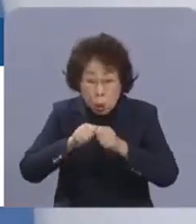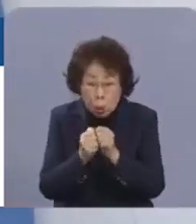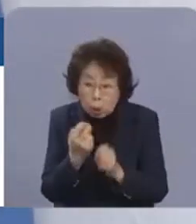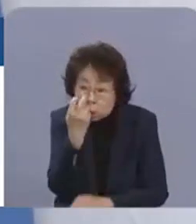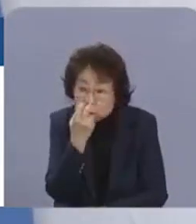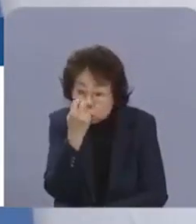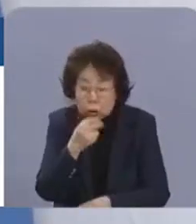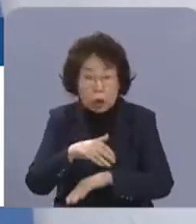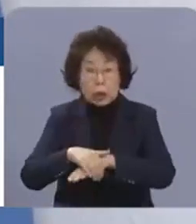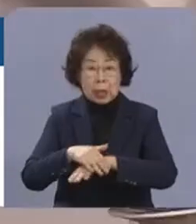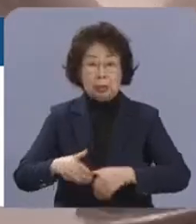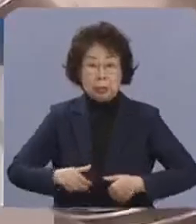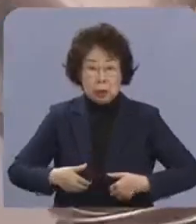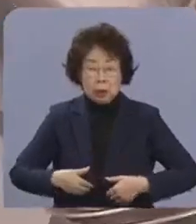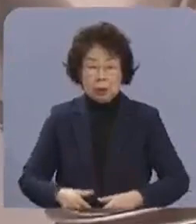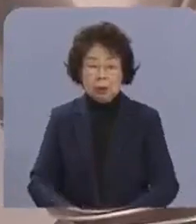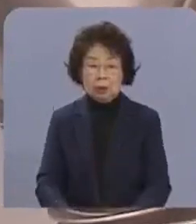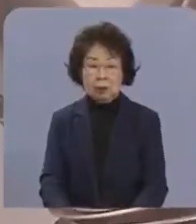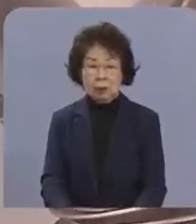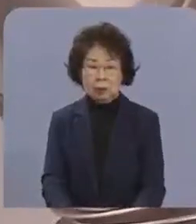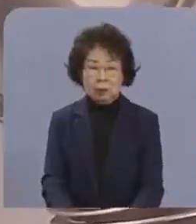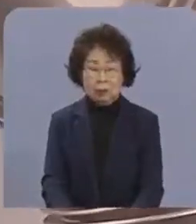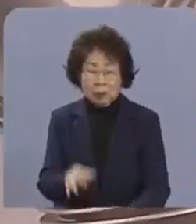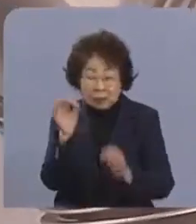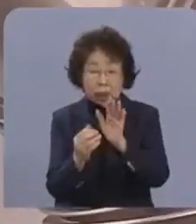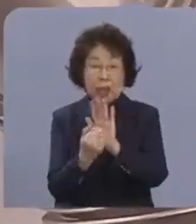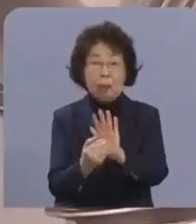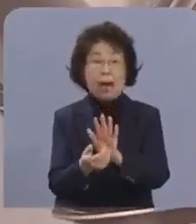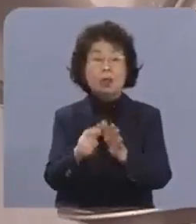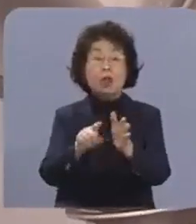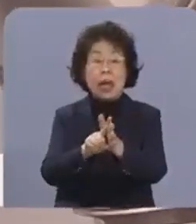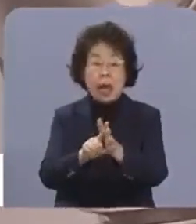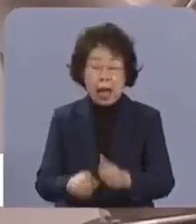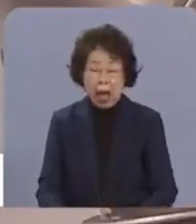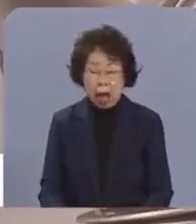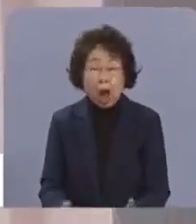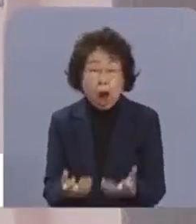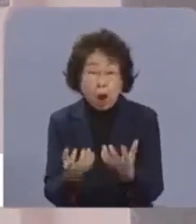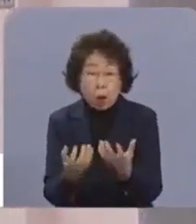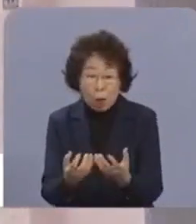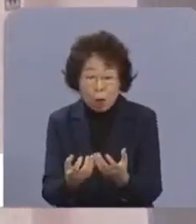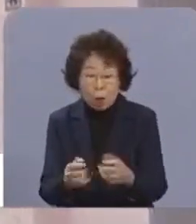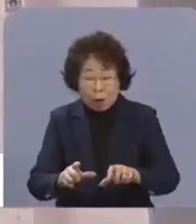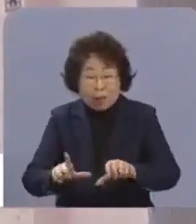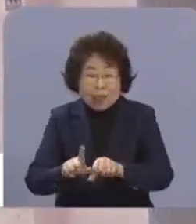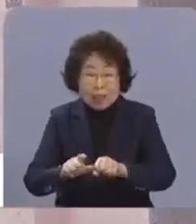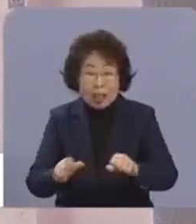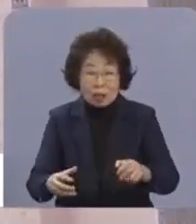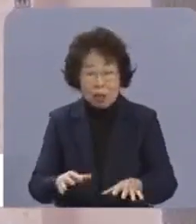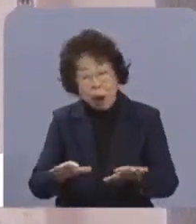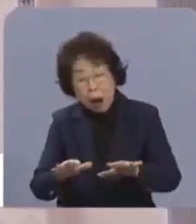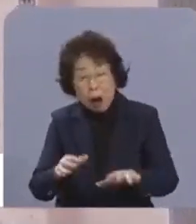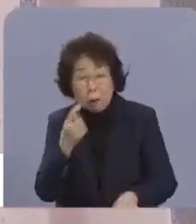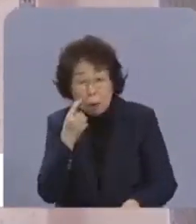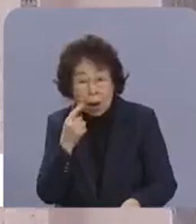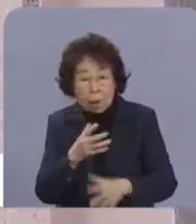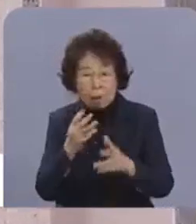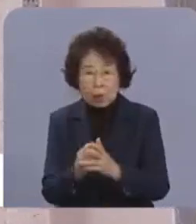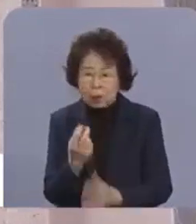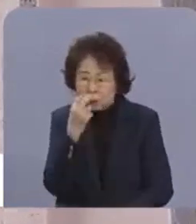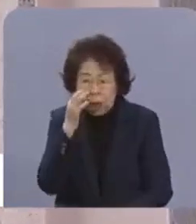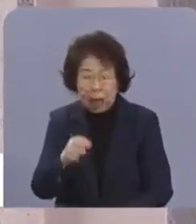꼼꼼하게 봐야지 또 사고 예방을 위해서는 보일러 진동 소음 등을 수시로 확인하고 가스